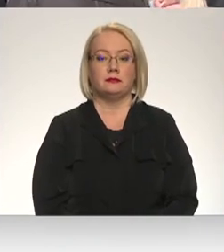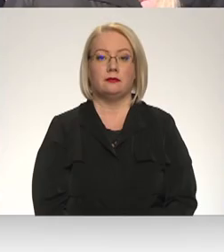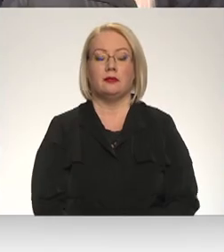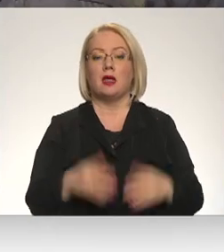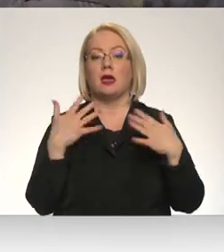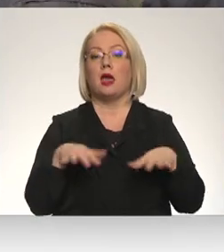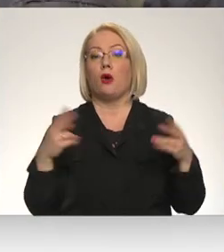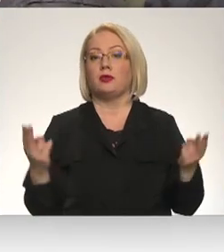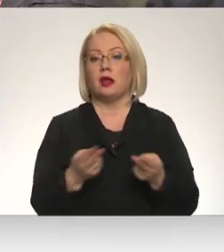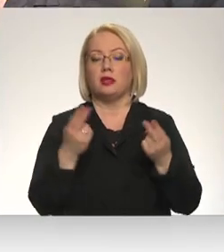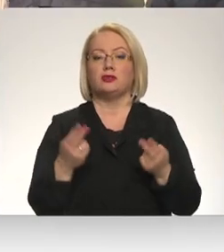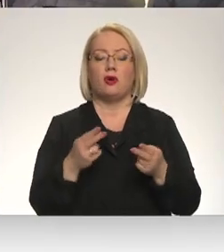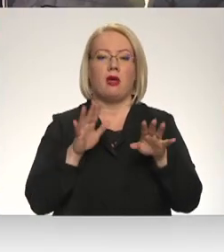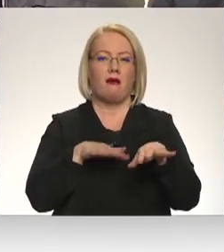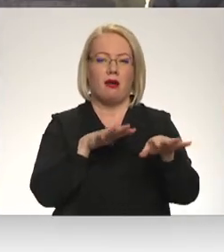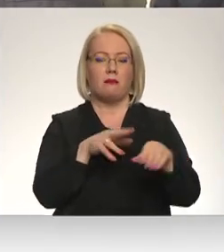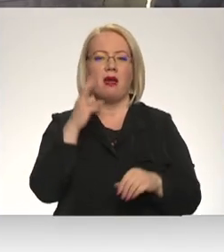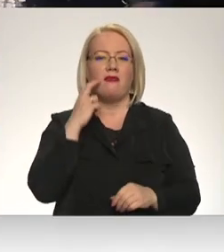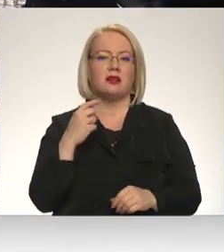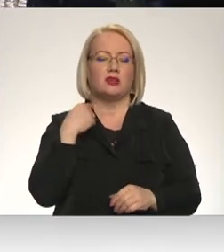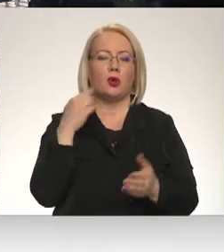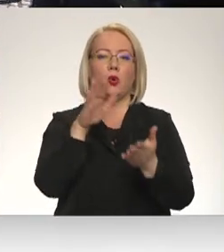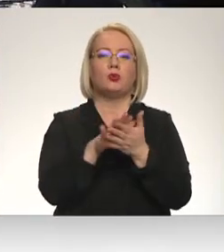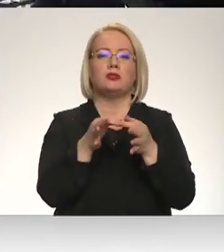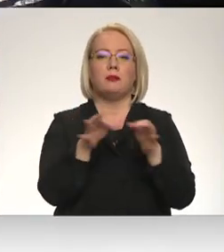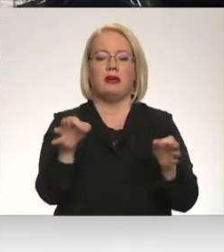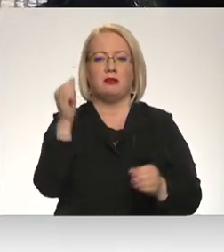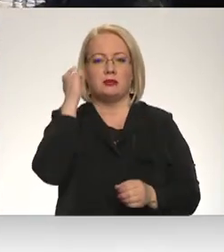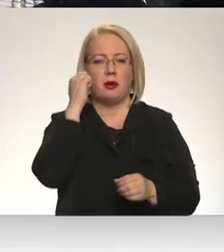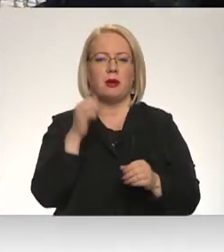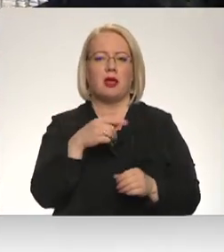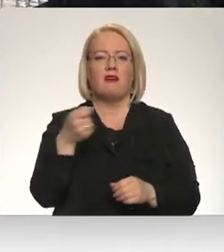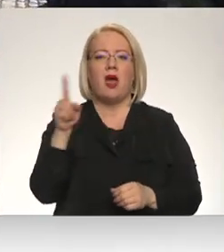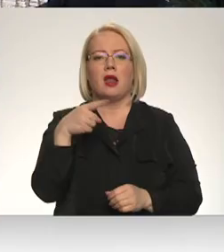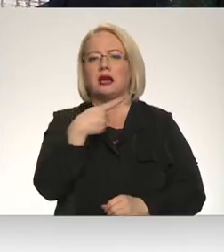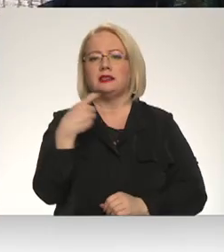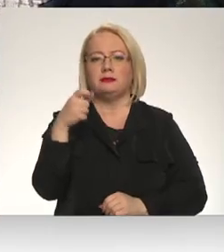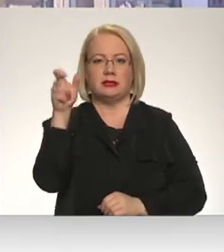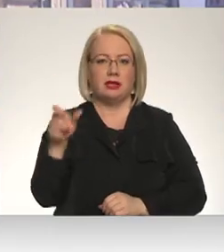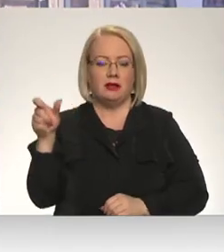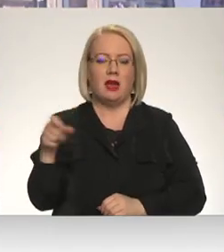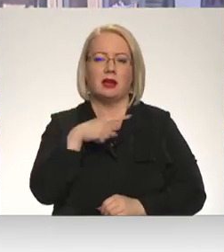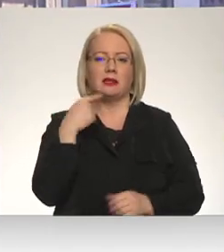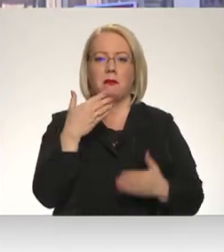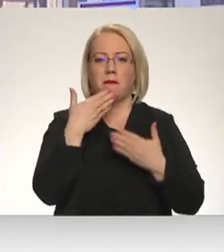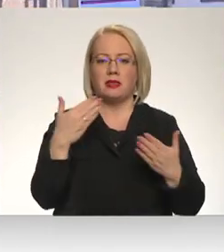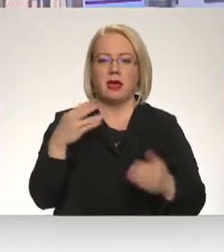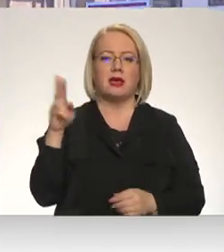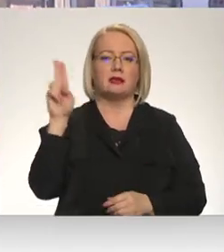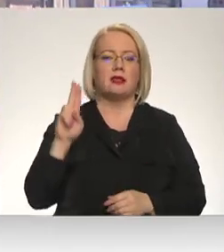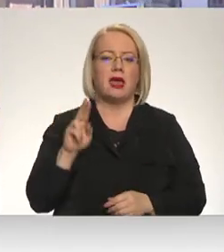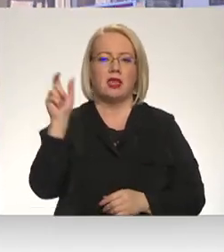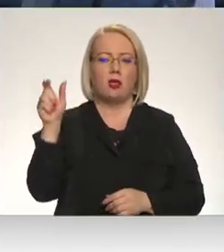Jo tradicionālajā gājienā pa Vecrīgas ielām uz brīvības pieminekli devās vairāk simti cilvēku, kuri vēlas pateikties leģionāriem par